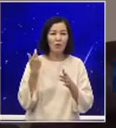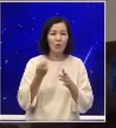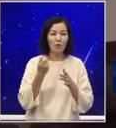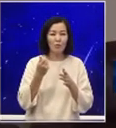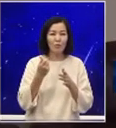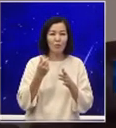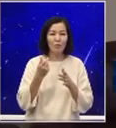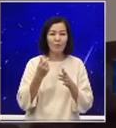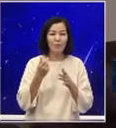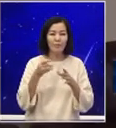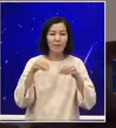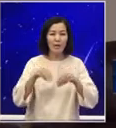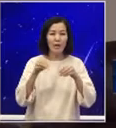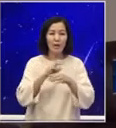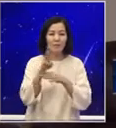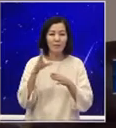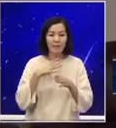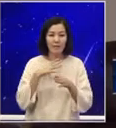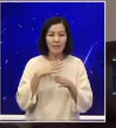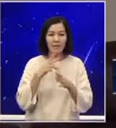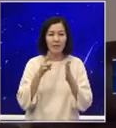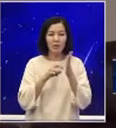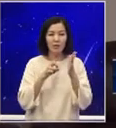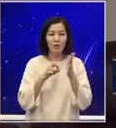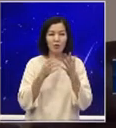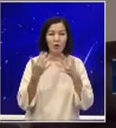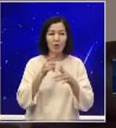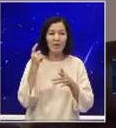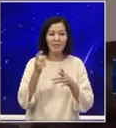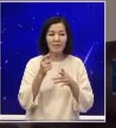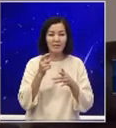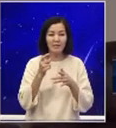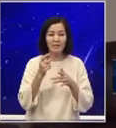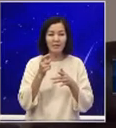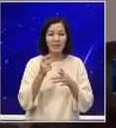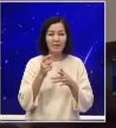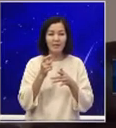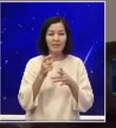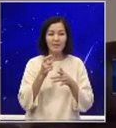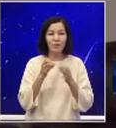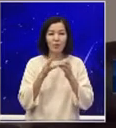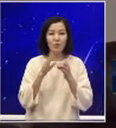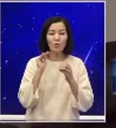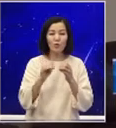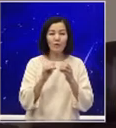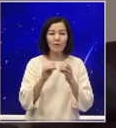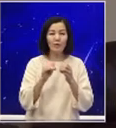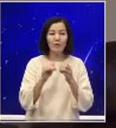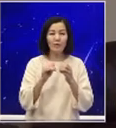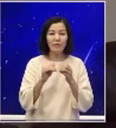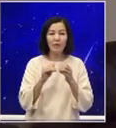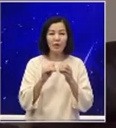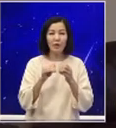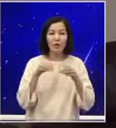етілді. Соның ішінде биыл 700-ден астам ауыл шаруа қожалықтарына 14 мыңнан астам егіз тұқымы